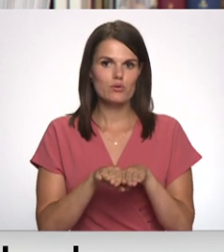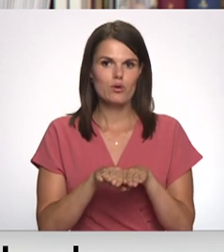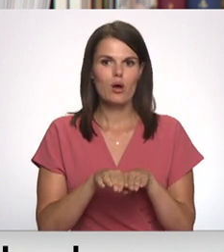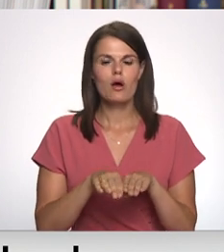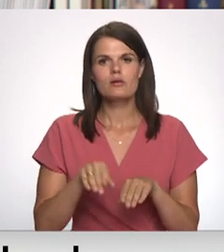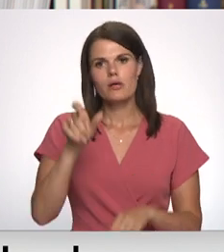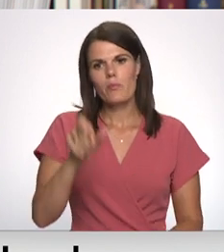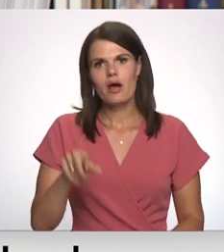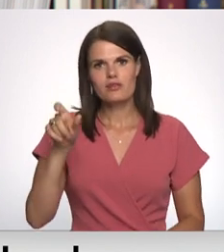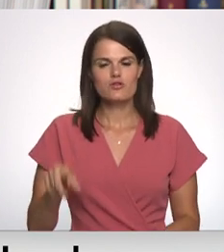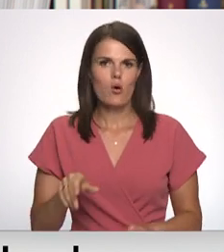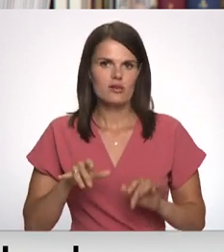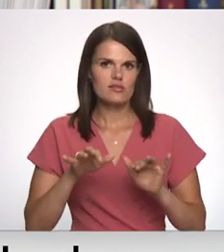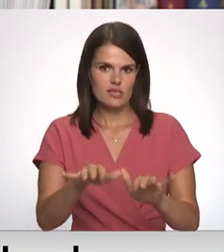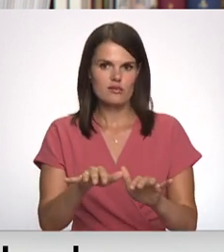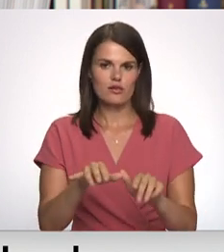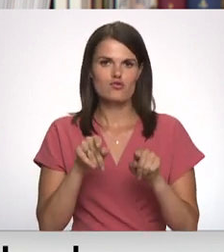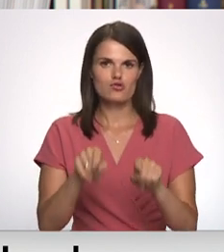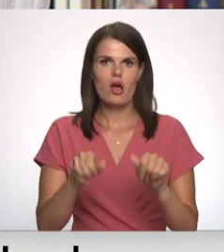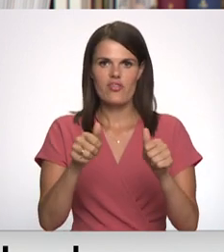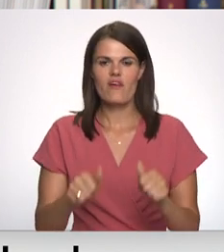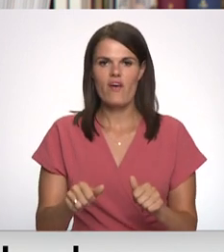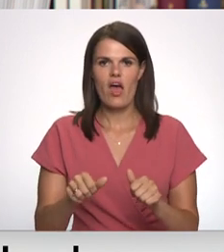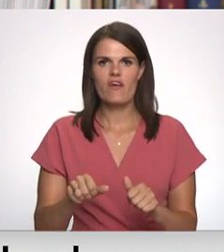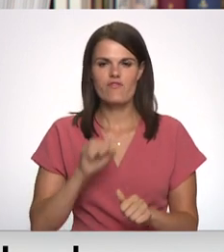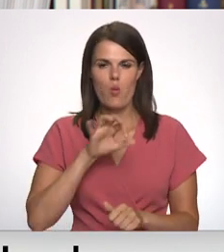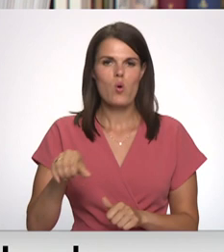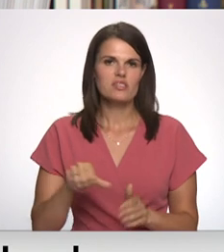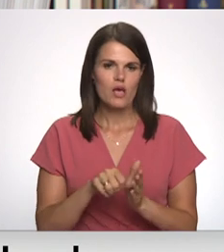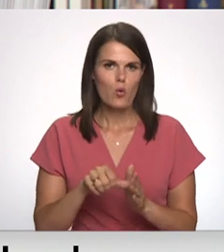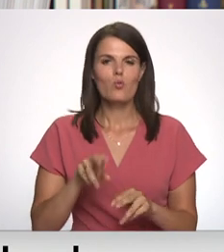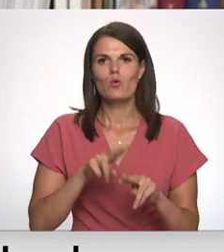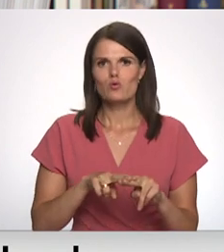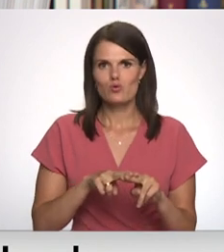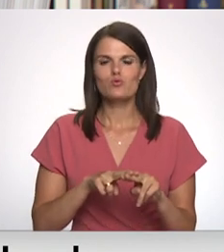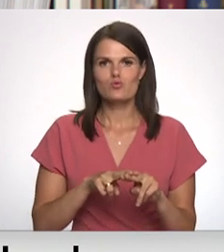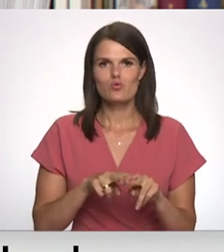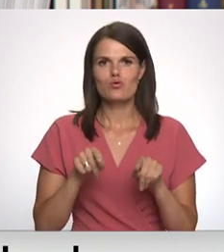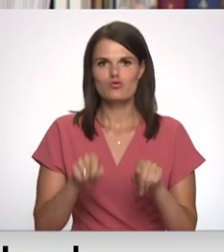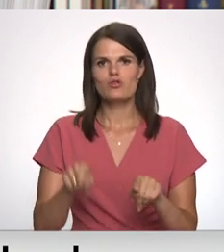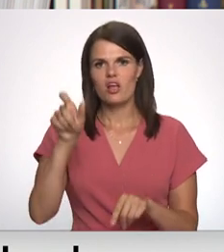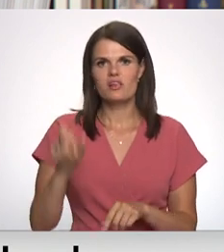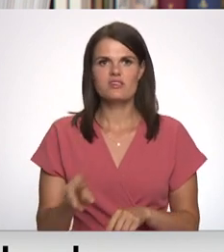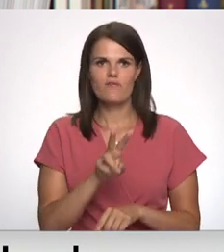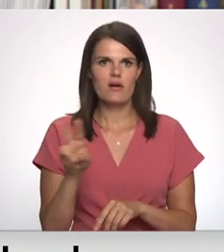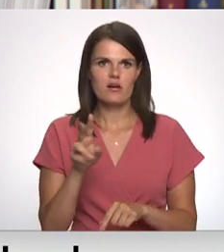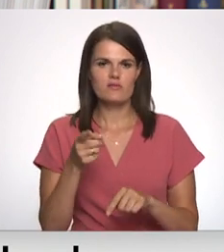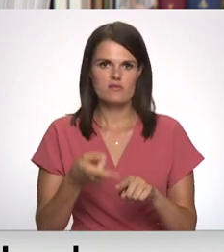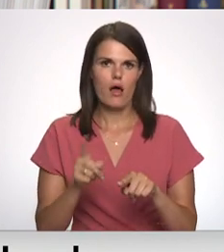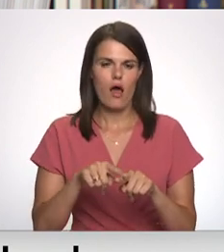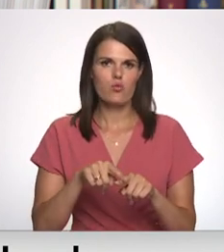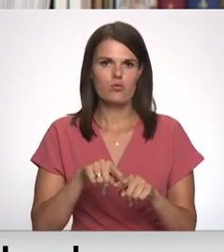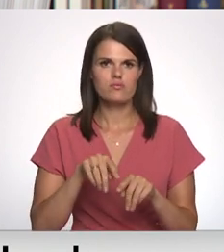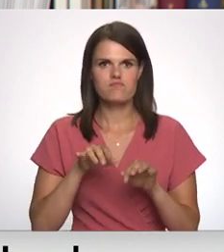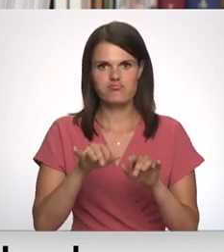līdzīgas personas izdarīt šādas noziegumus. Es domāju, ka tāda cilvēka, kas potenciāli šādas noziegumus varētu